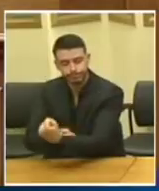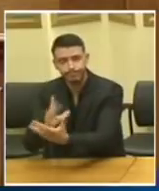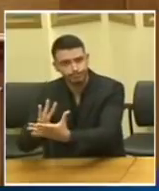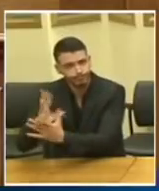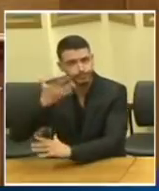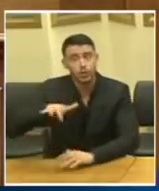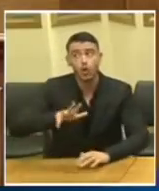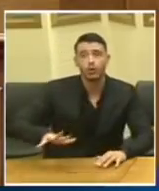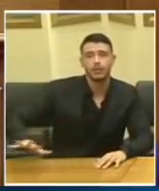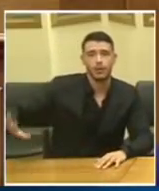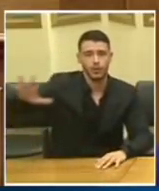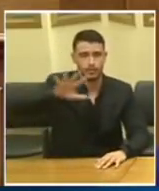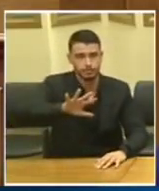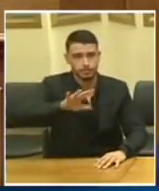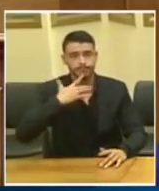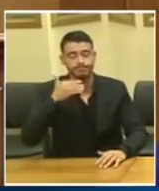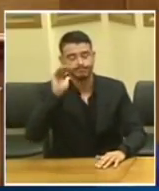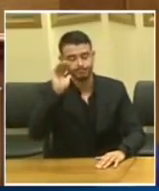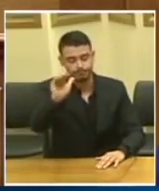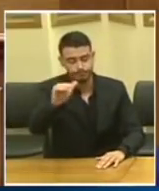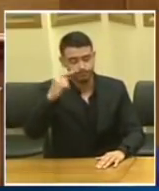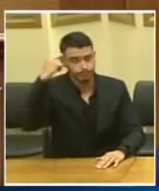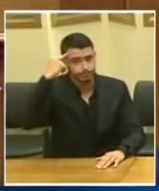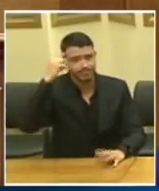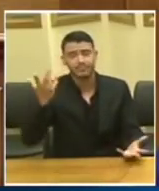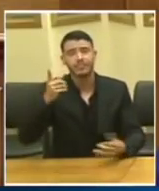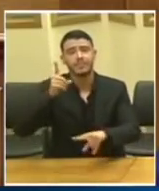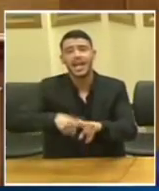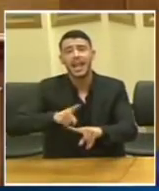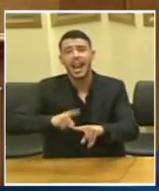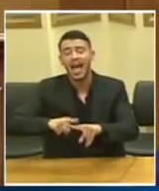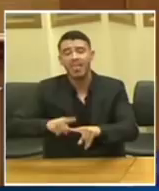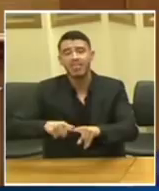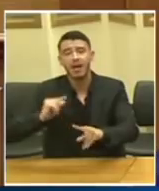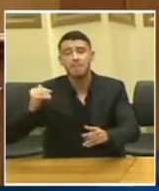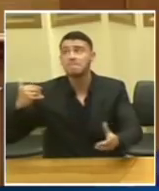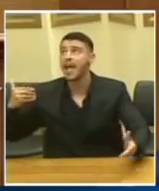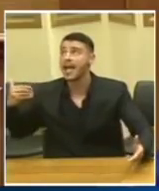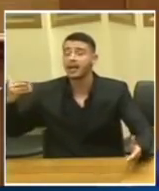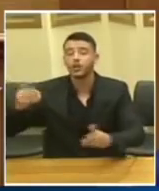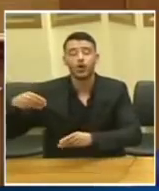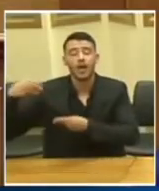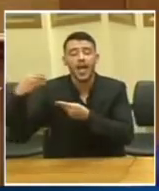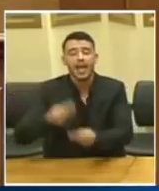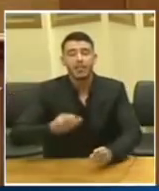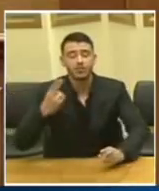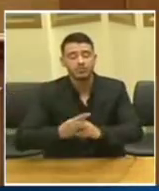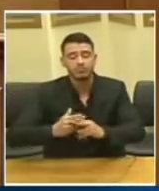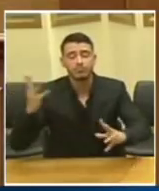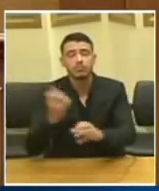αναλογιστούμε. Τι είναι αυτό που έκανε την Ελλάδα σπουδαία στα βάθη των αιώνων? Είναι η ιστορία